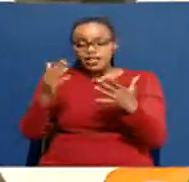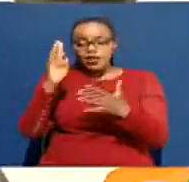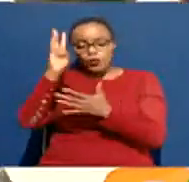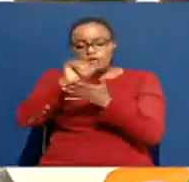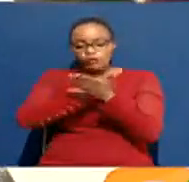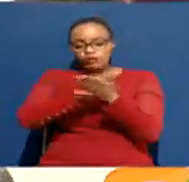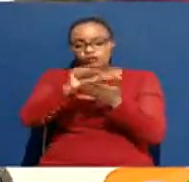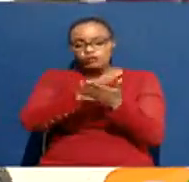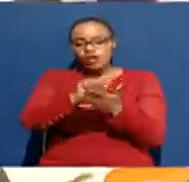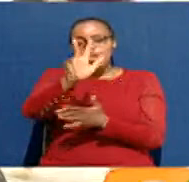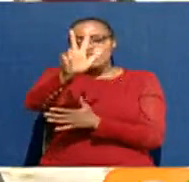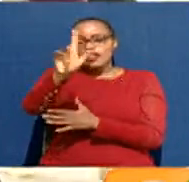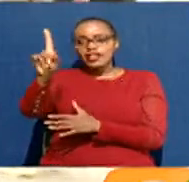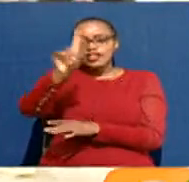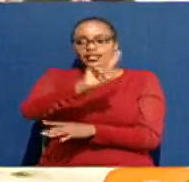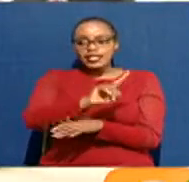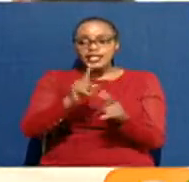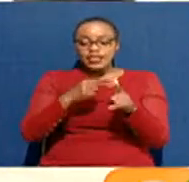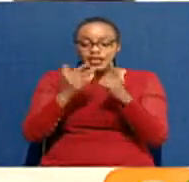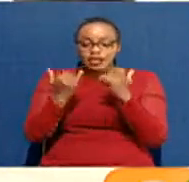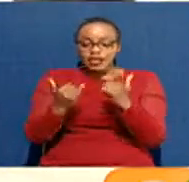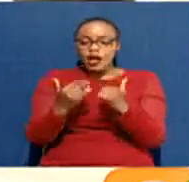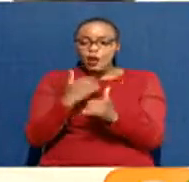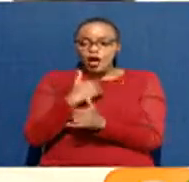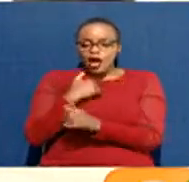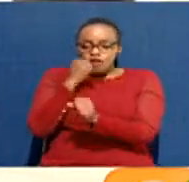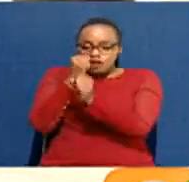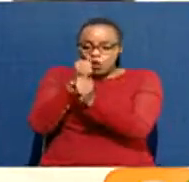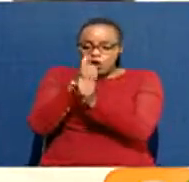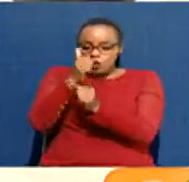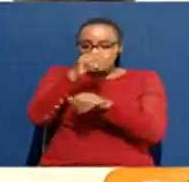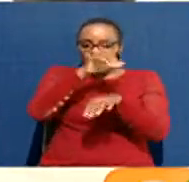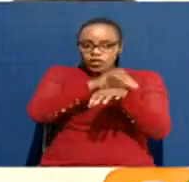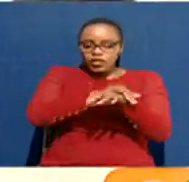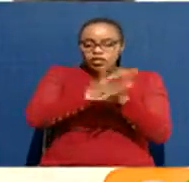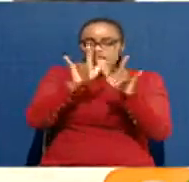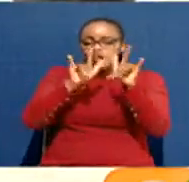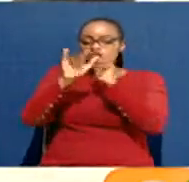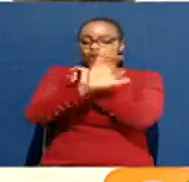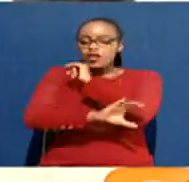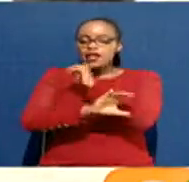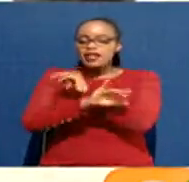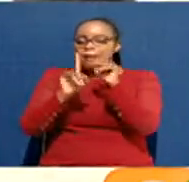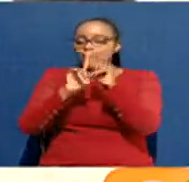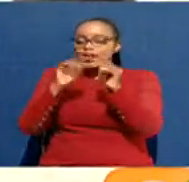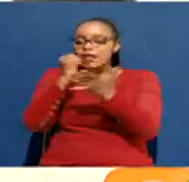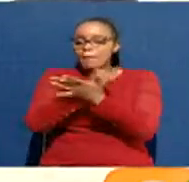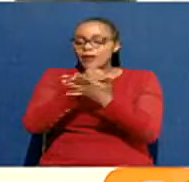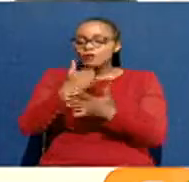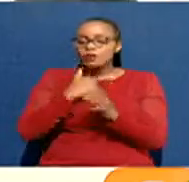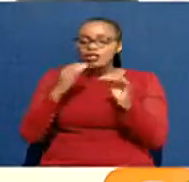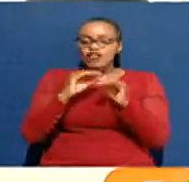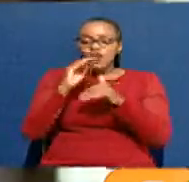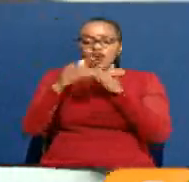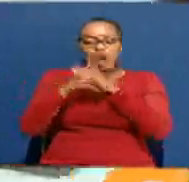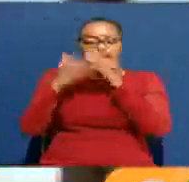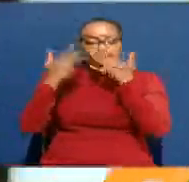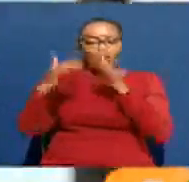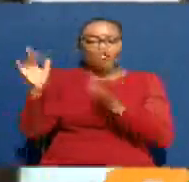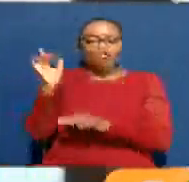siku tatu. Haya, sasa kuna kazi mtu anapata nje, lakini juu hauna passport zinapotelea